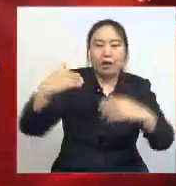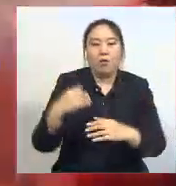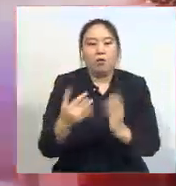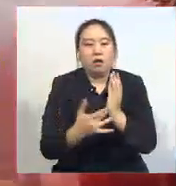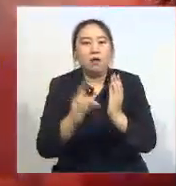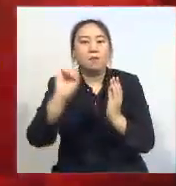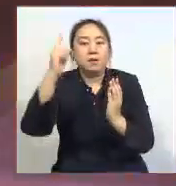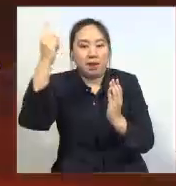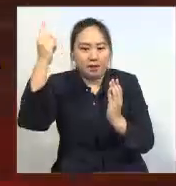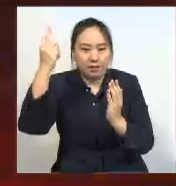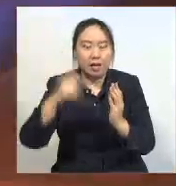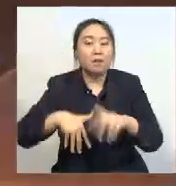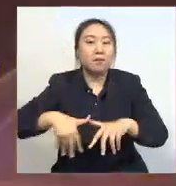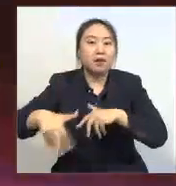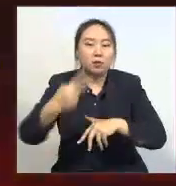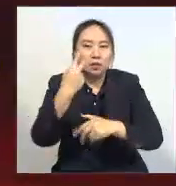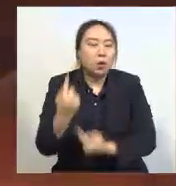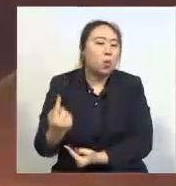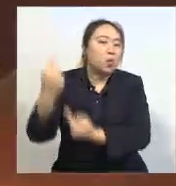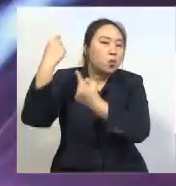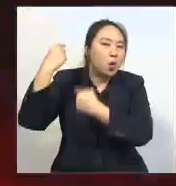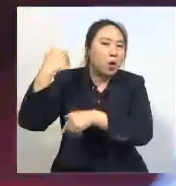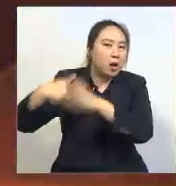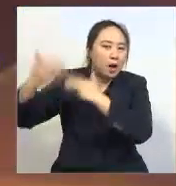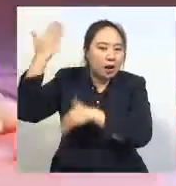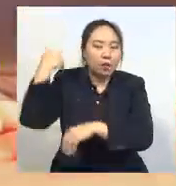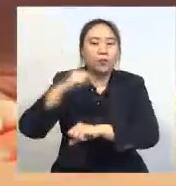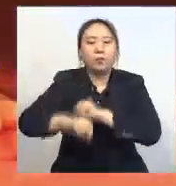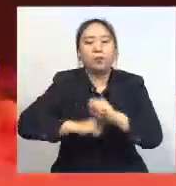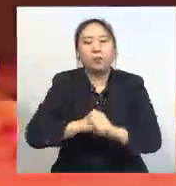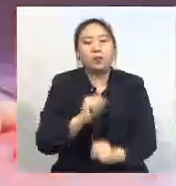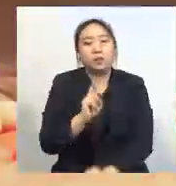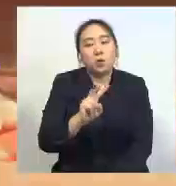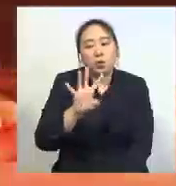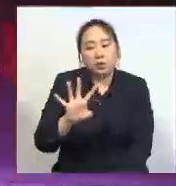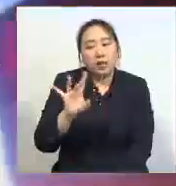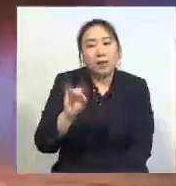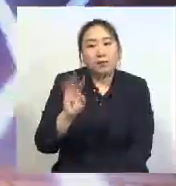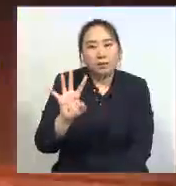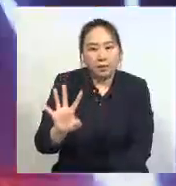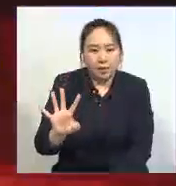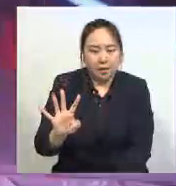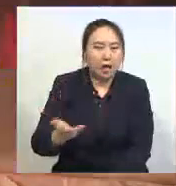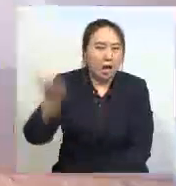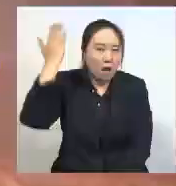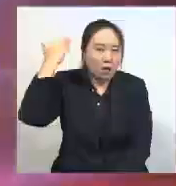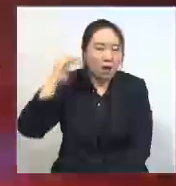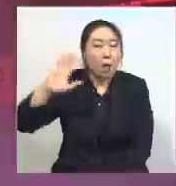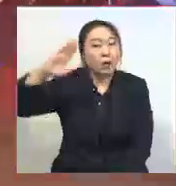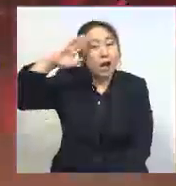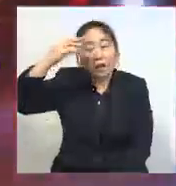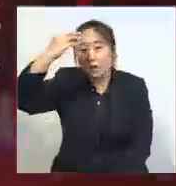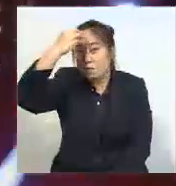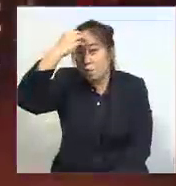ยเพื่อให้ผู้ชมย้อนรำลึกไปถึงอดีตเมื่อปีพุทธศักราช2484สมัยที่กองทัพญี่ปุ่นใ